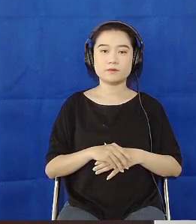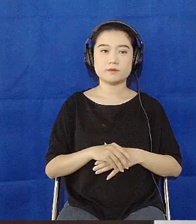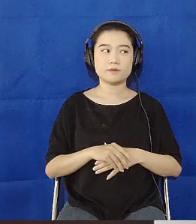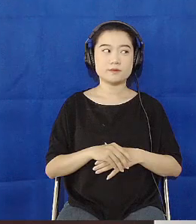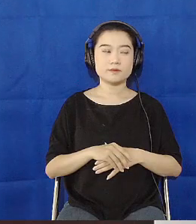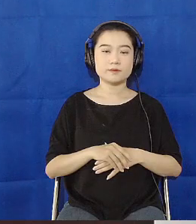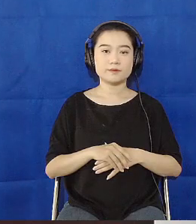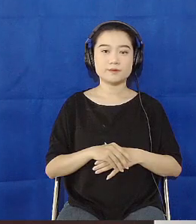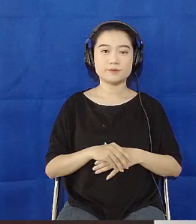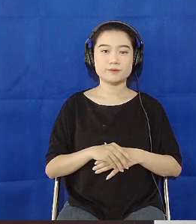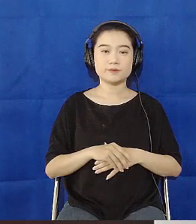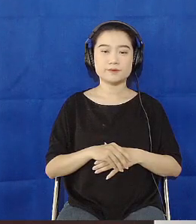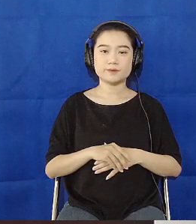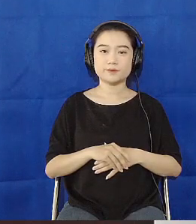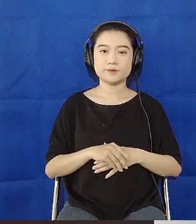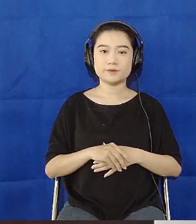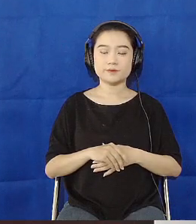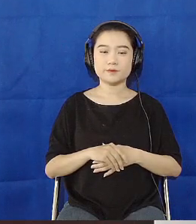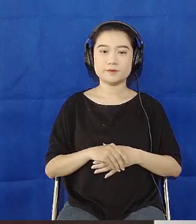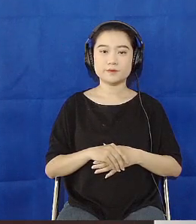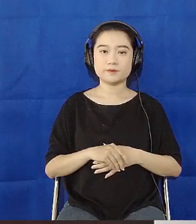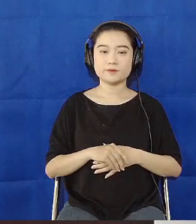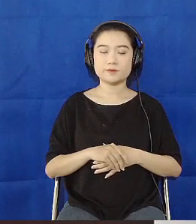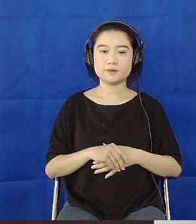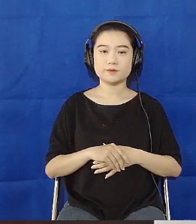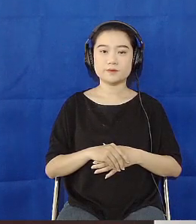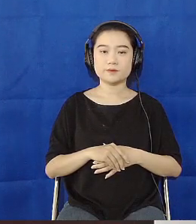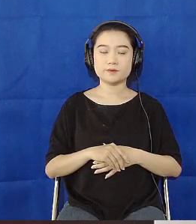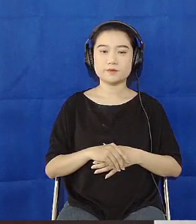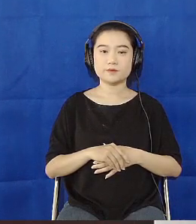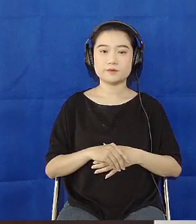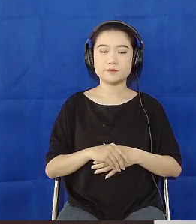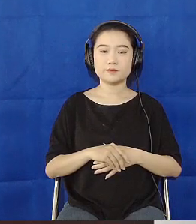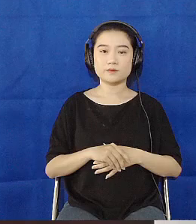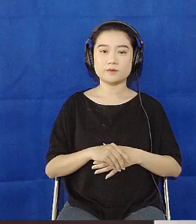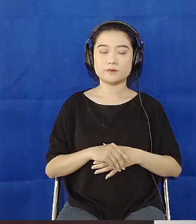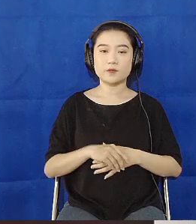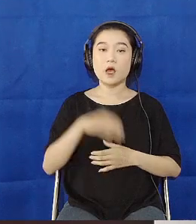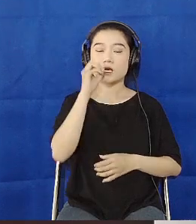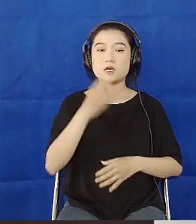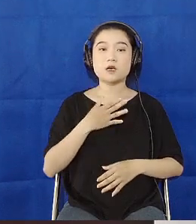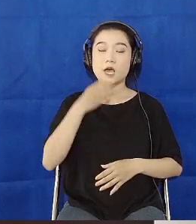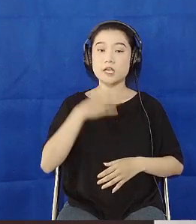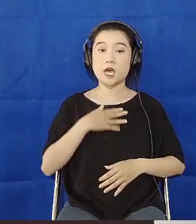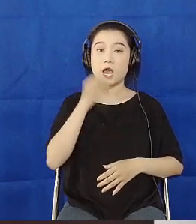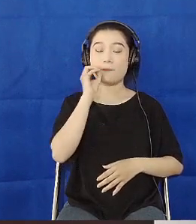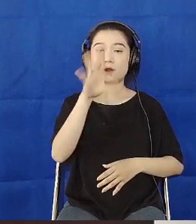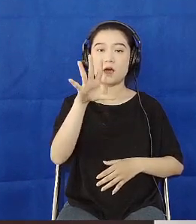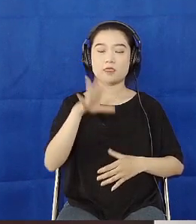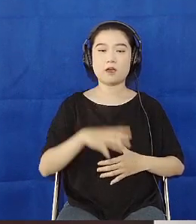artinya sahabat. Jadi yang ingin saya katakan kepada Anda adalah